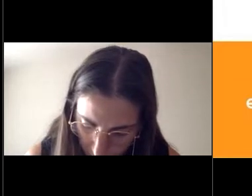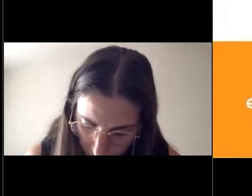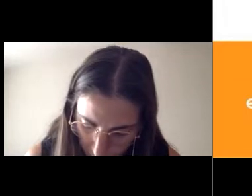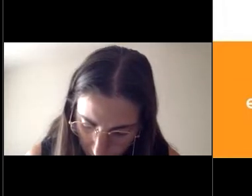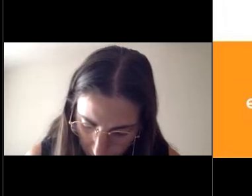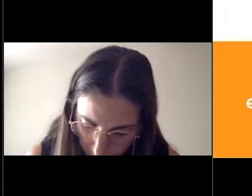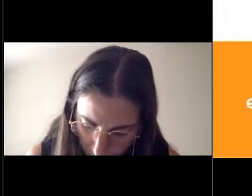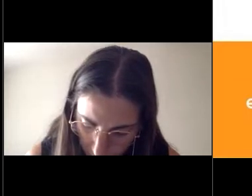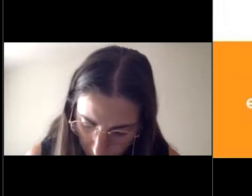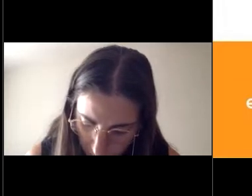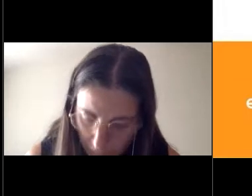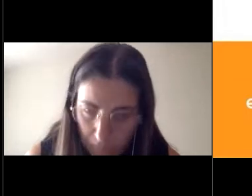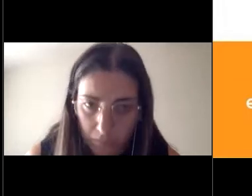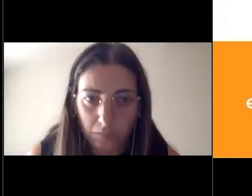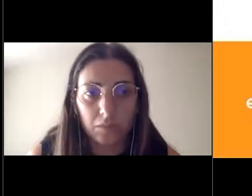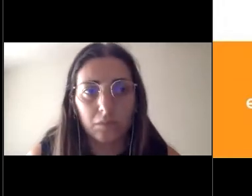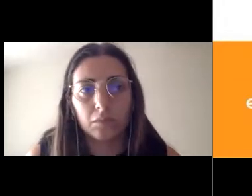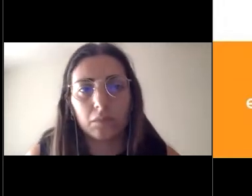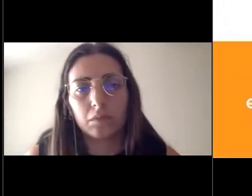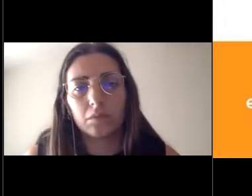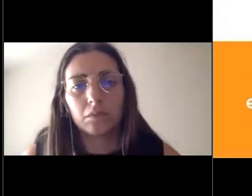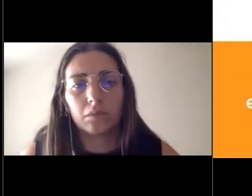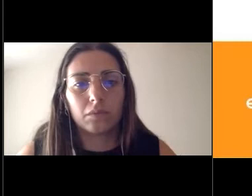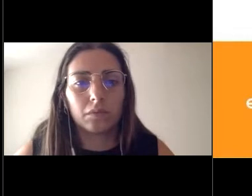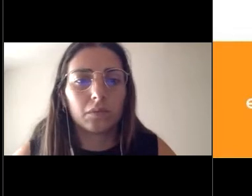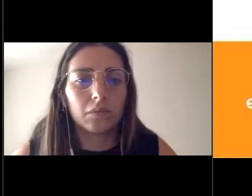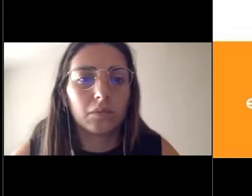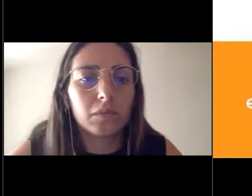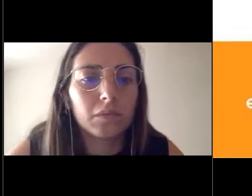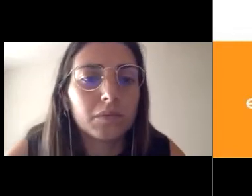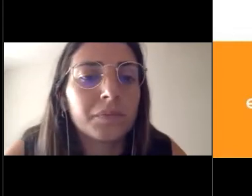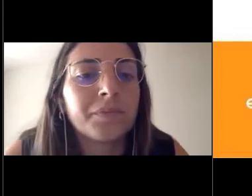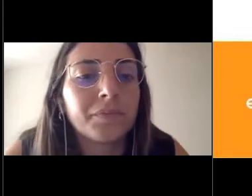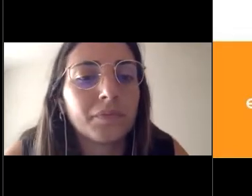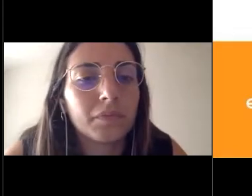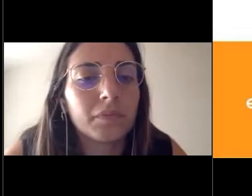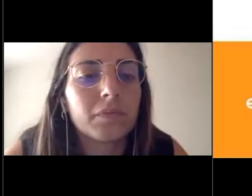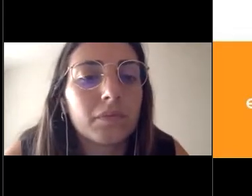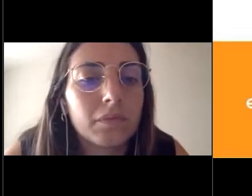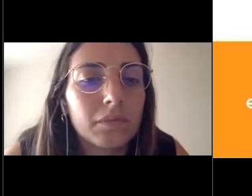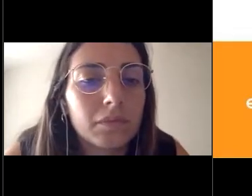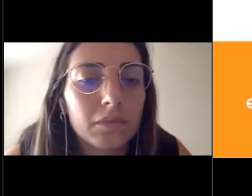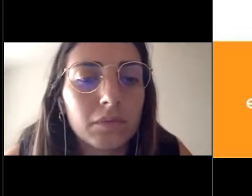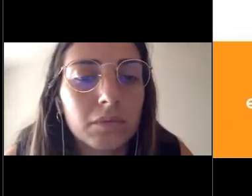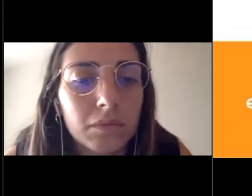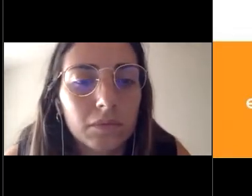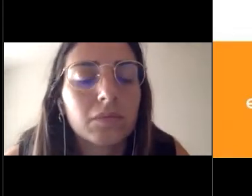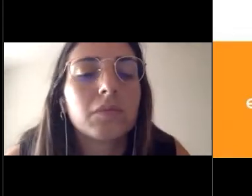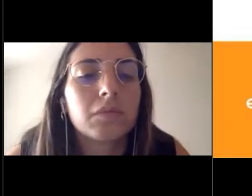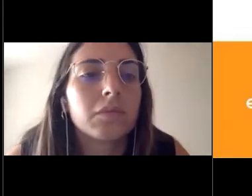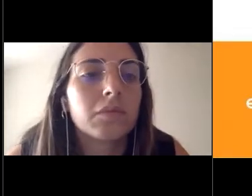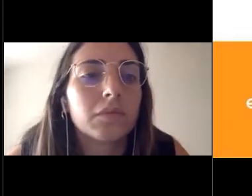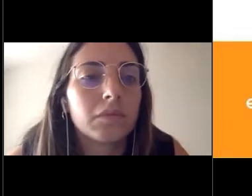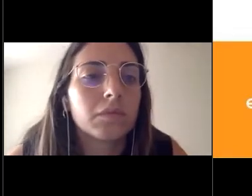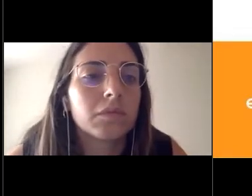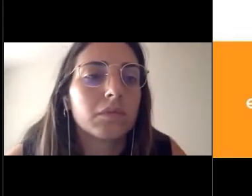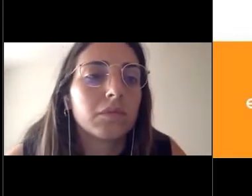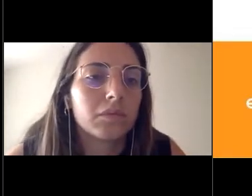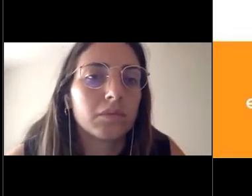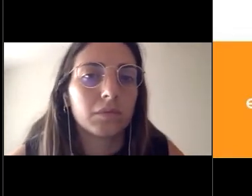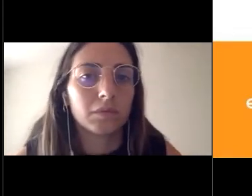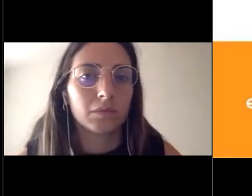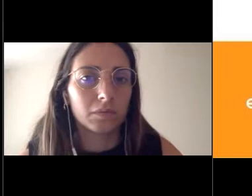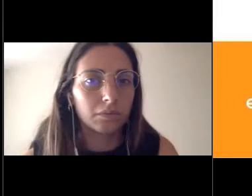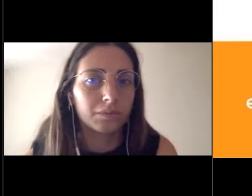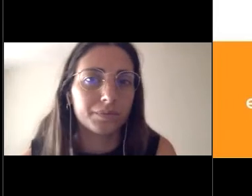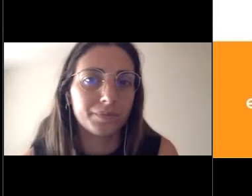per concludere e darvi qualche raccomandazione di come si può migliorare la situazione al fine di